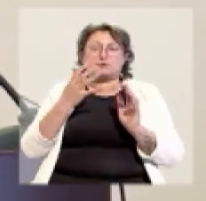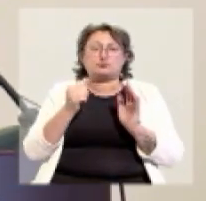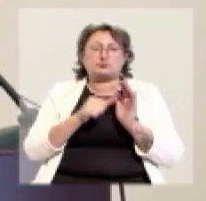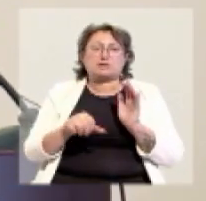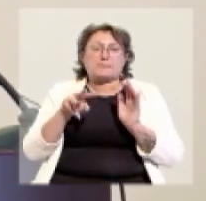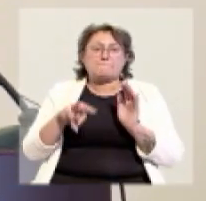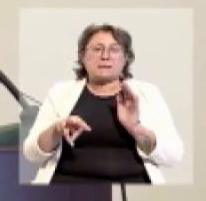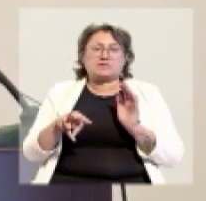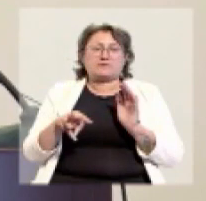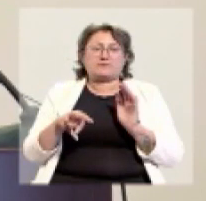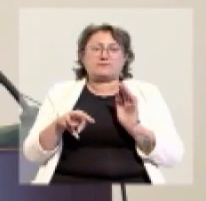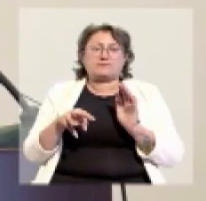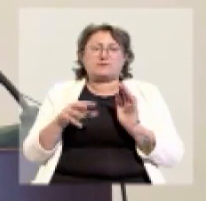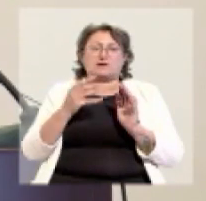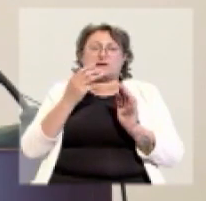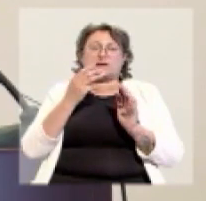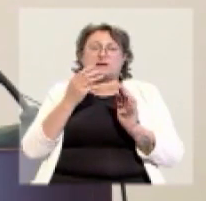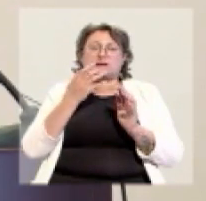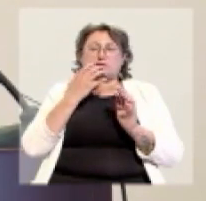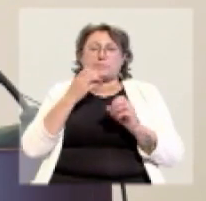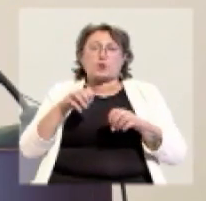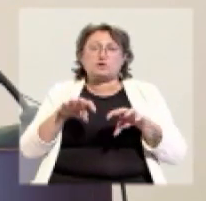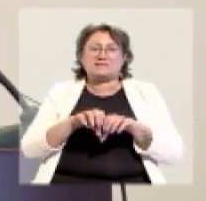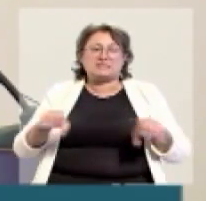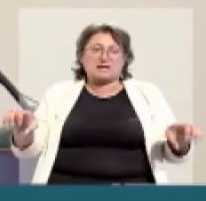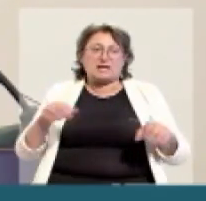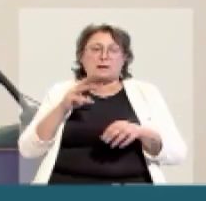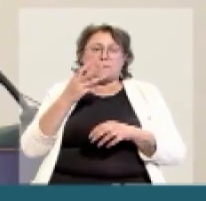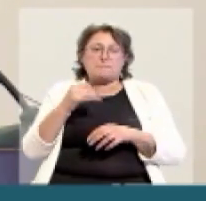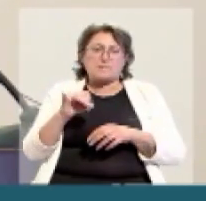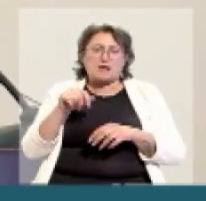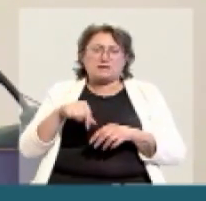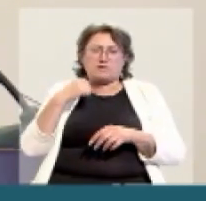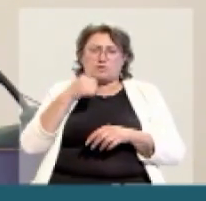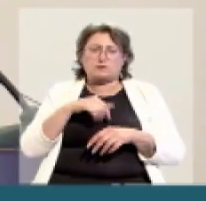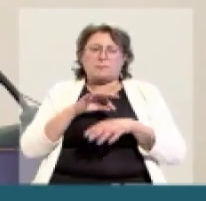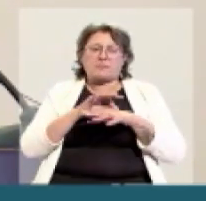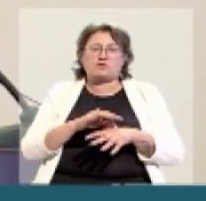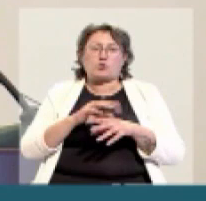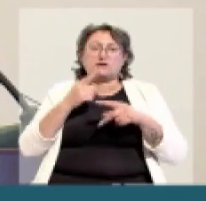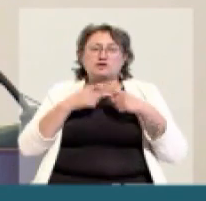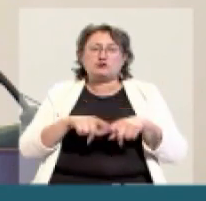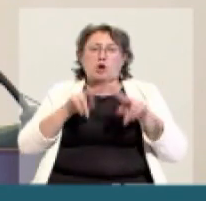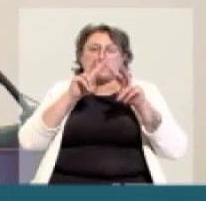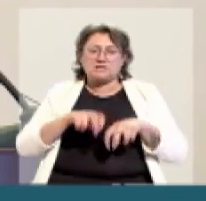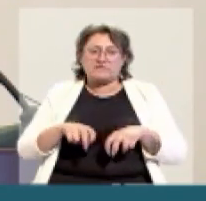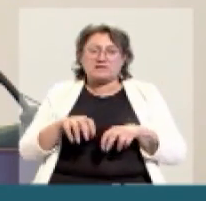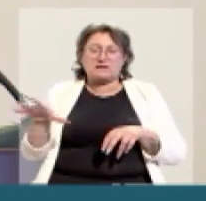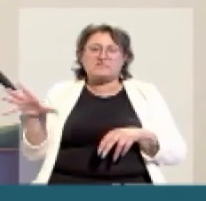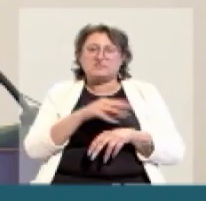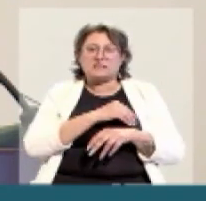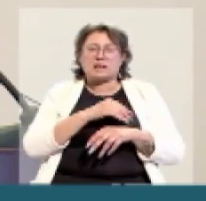560 метров внутриквартальных сетей. В мае текущего года проведено техническое обследование тепловых